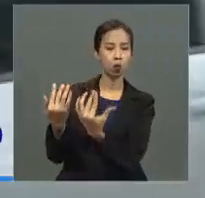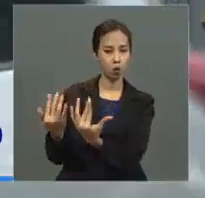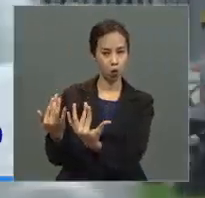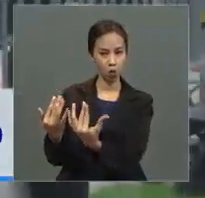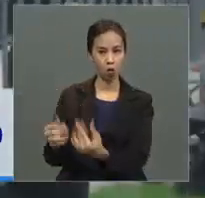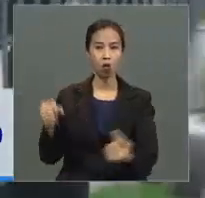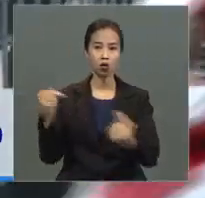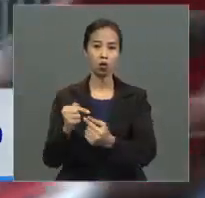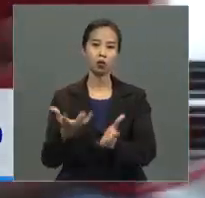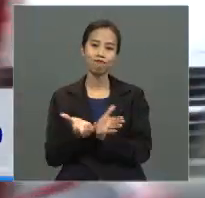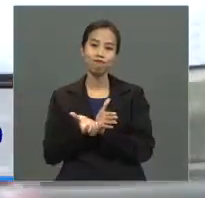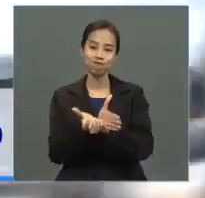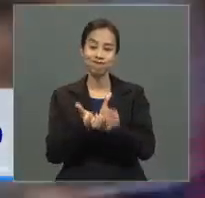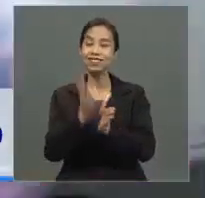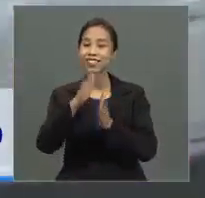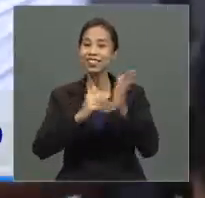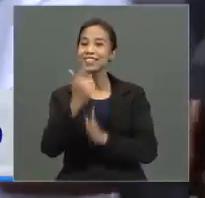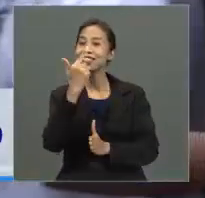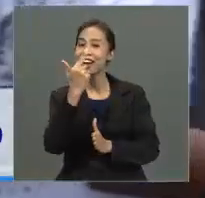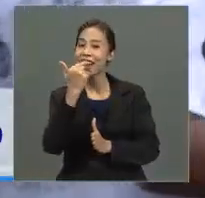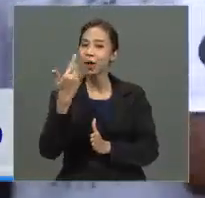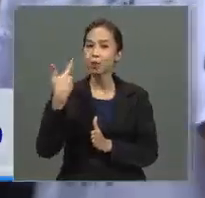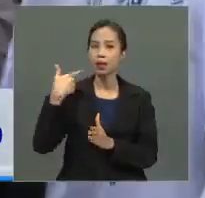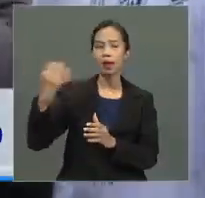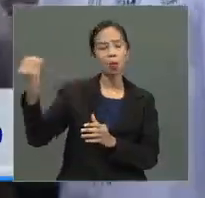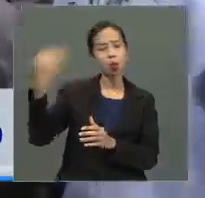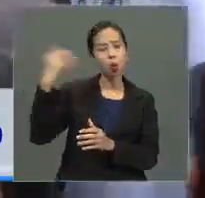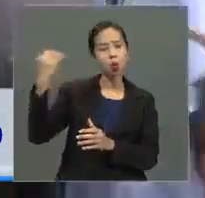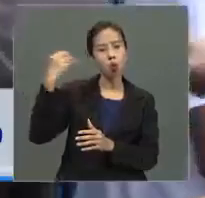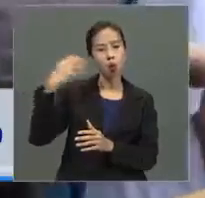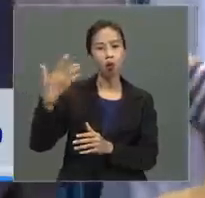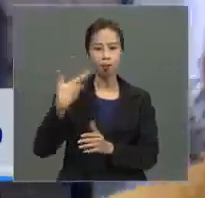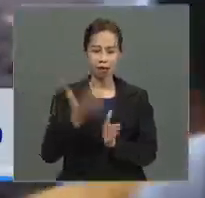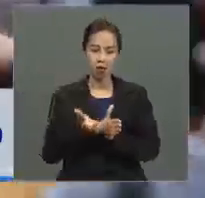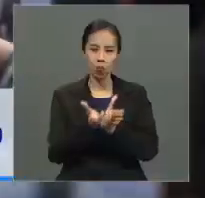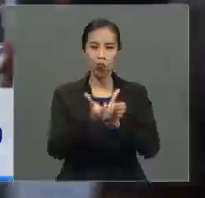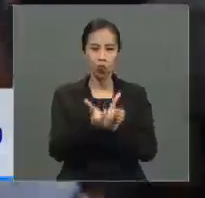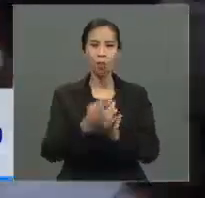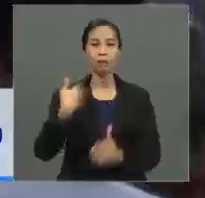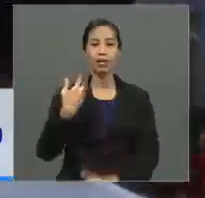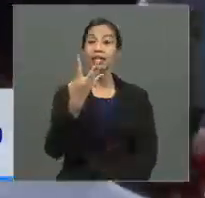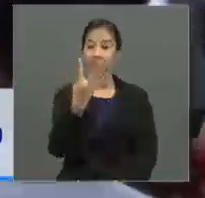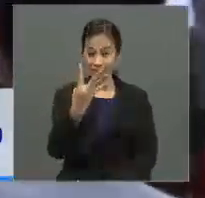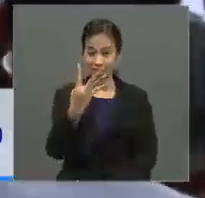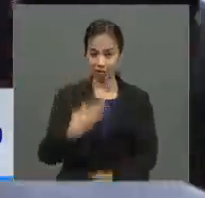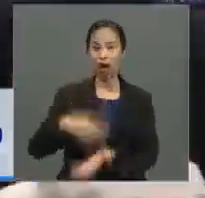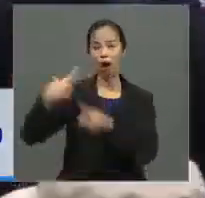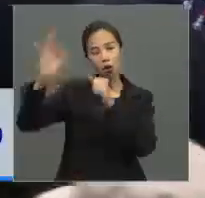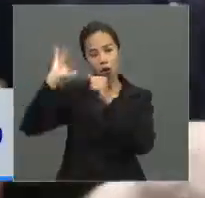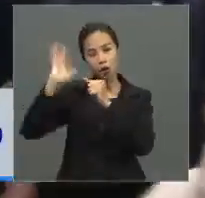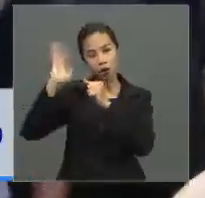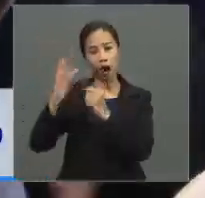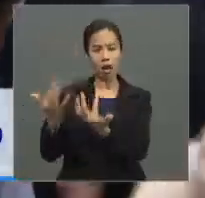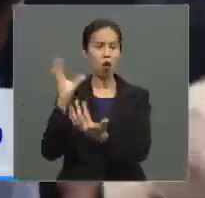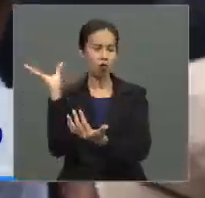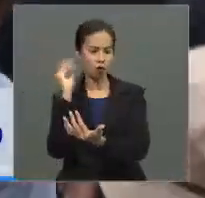จากซาเล้งแดงที่ติดตั้งเครื่องขยายเสียง 4คันที่จะใช้เป็นช่องทางในการสื่อสารกับผู้ชุมนุม